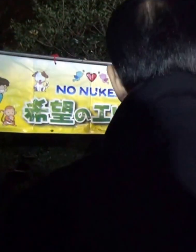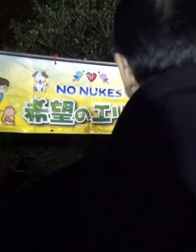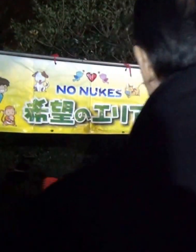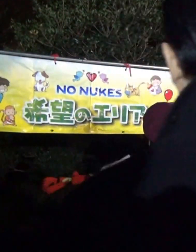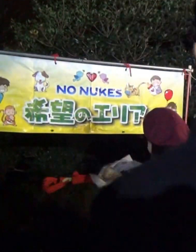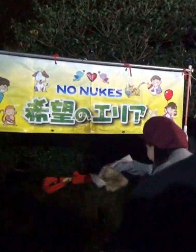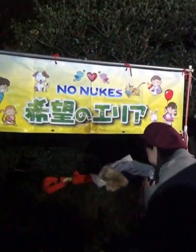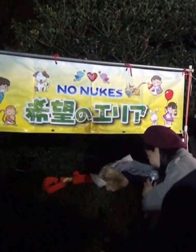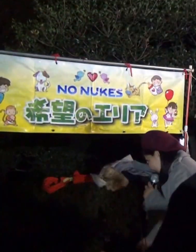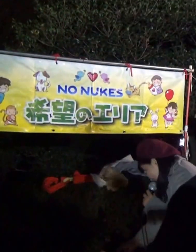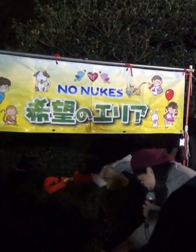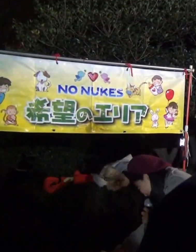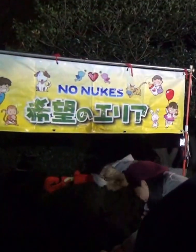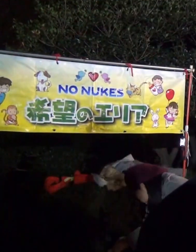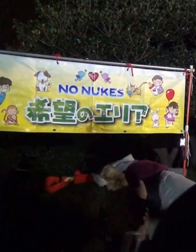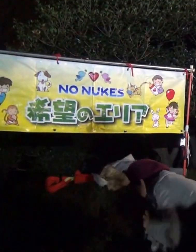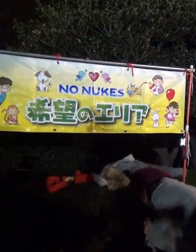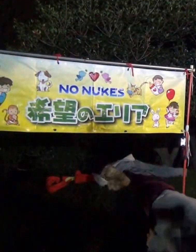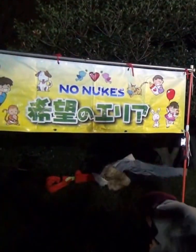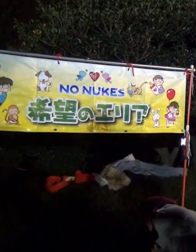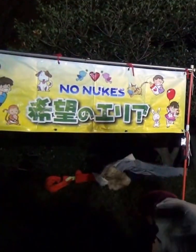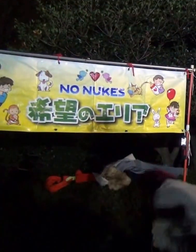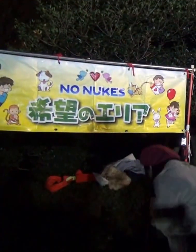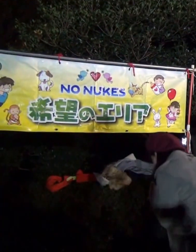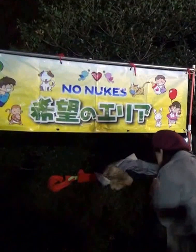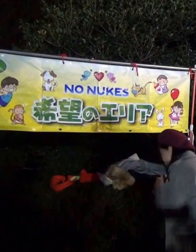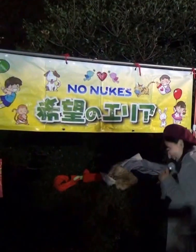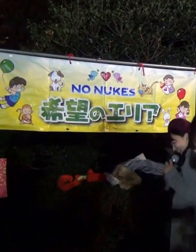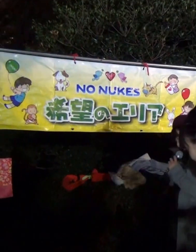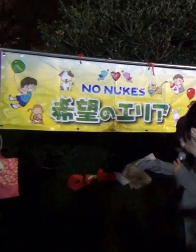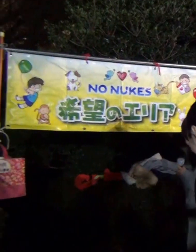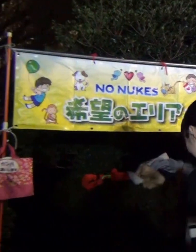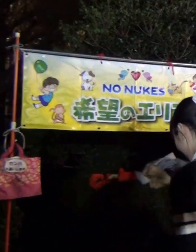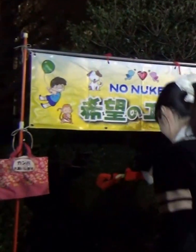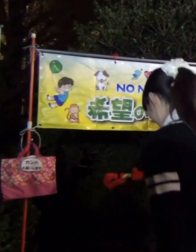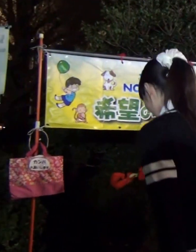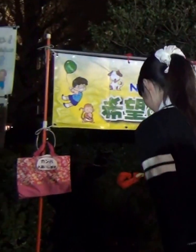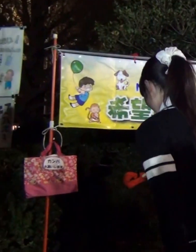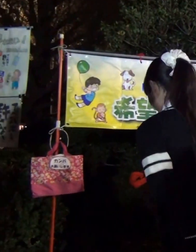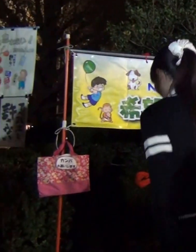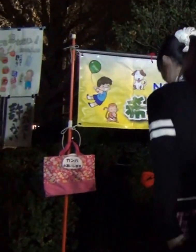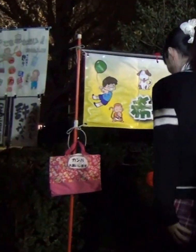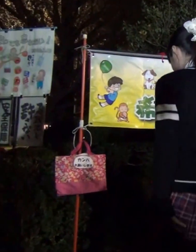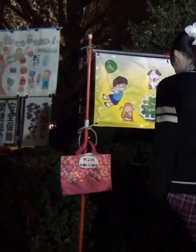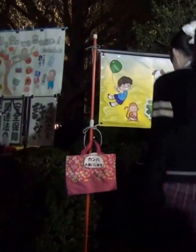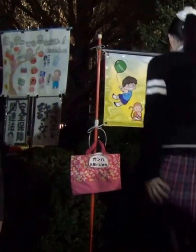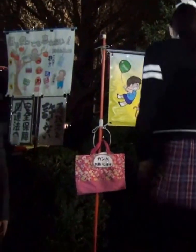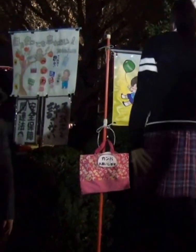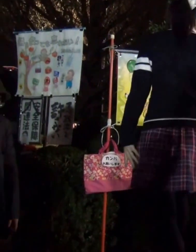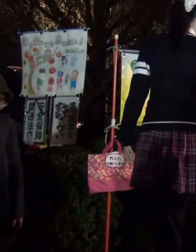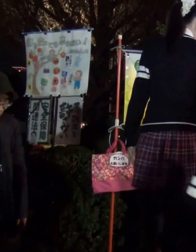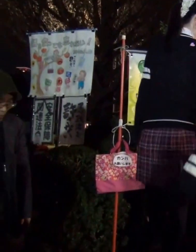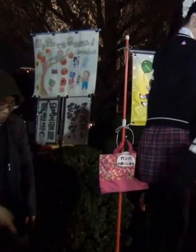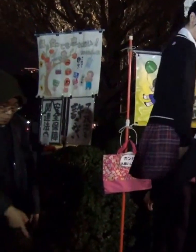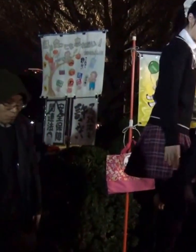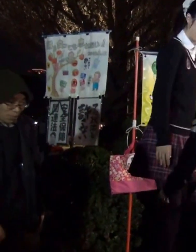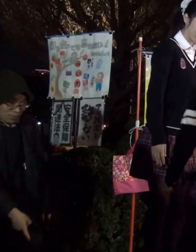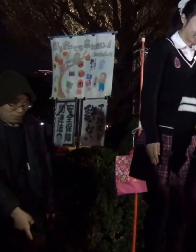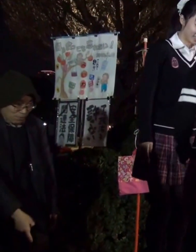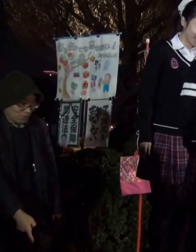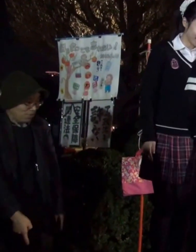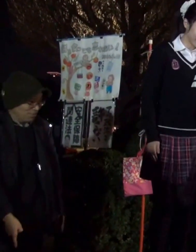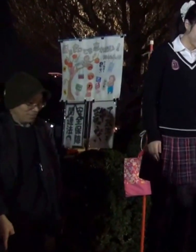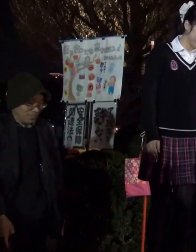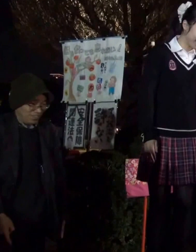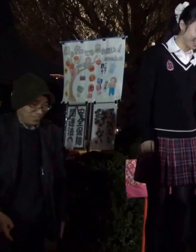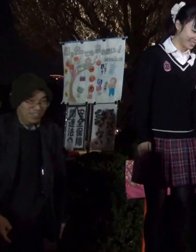あ、どこでも好きなとこからあの自由にやってくださいね。はい、 狭くてごめんね。真ん中の方はこち